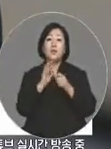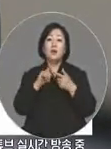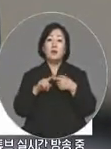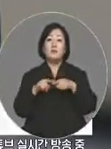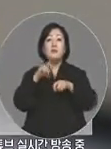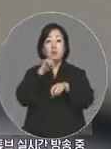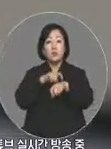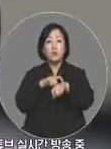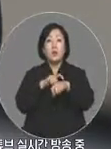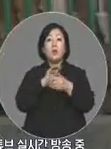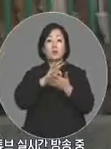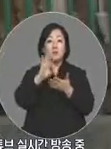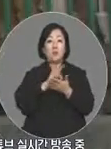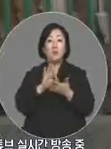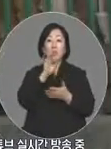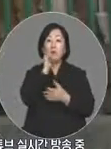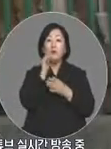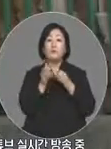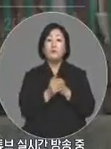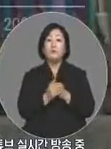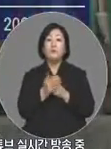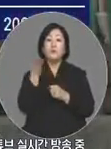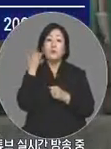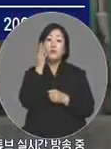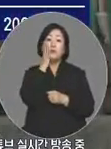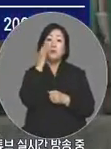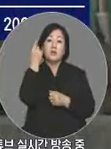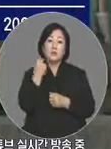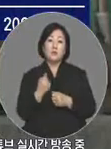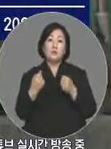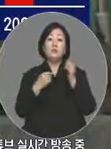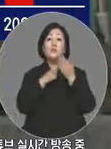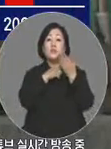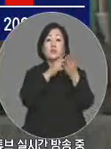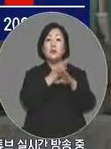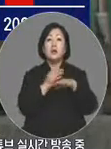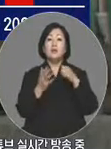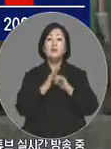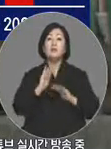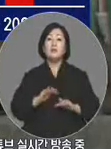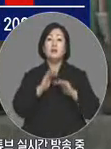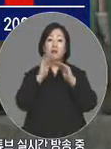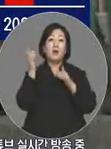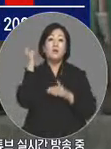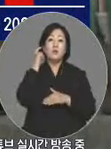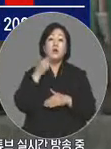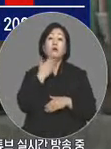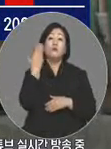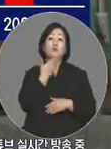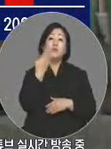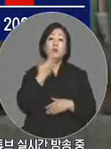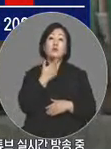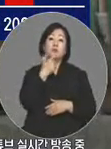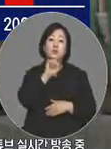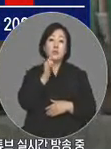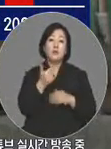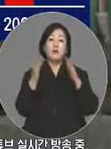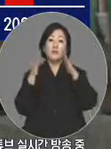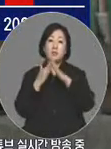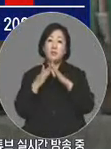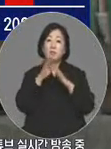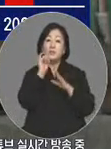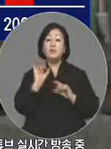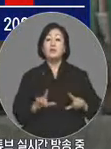차고 생활하고 있습니다. 지난해 울산에서 접수된 층간소음 신고 건수는 9,060여 건. 코로나로 집에 있는